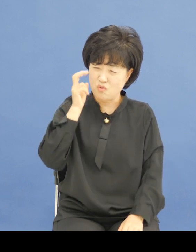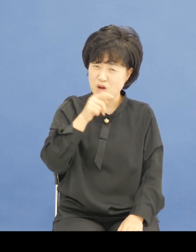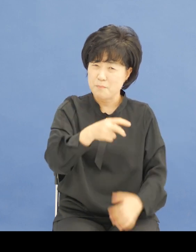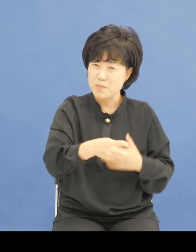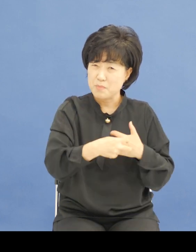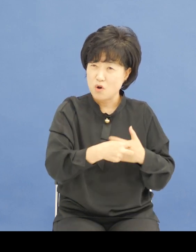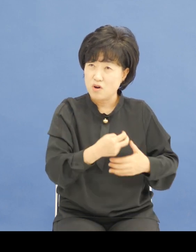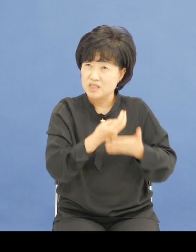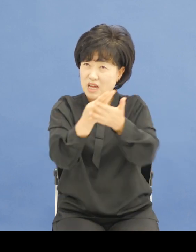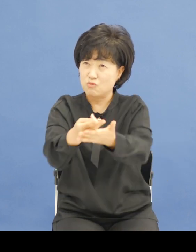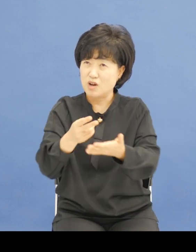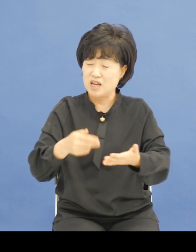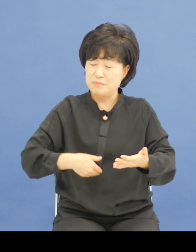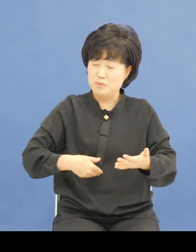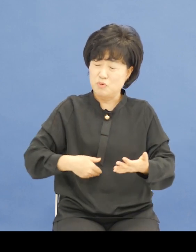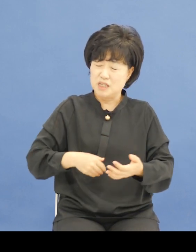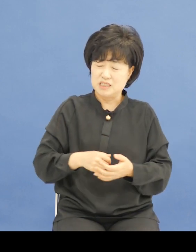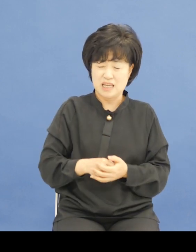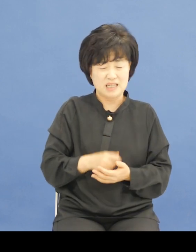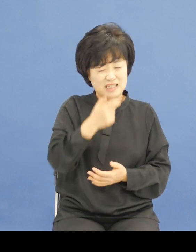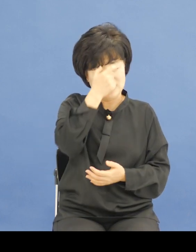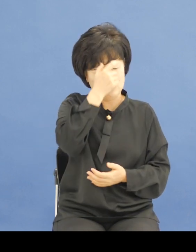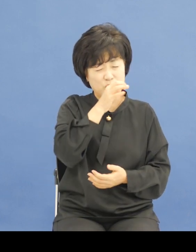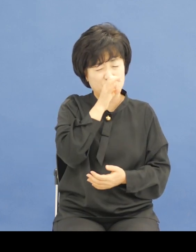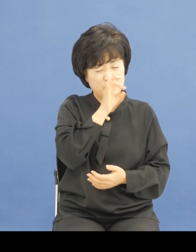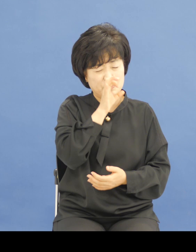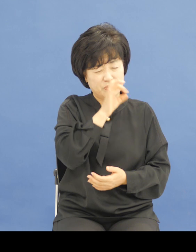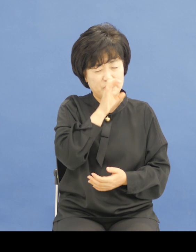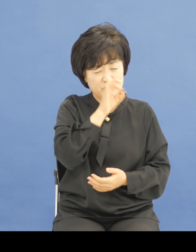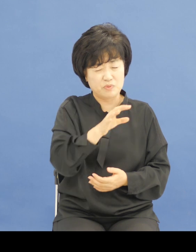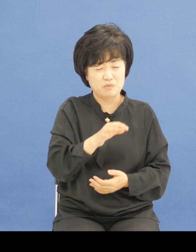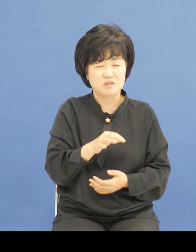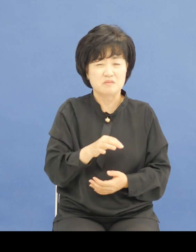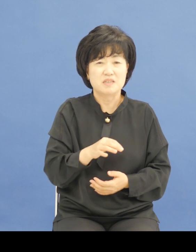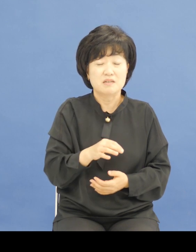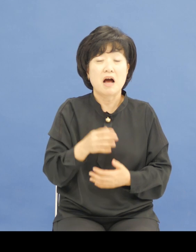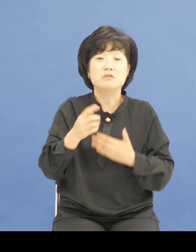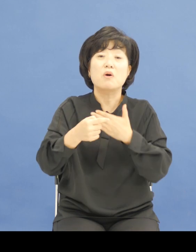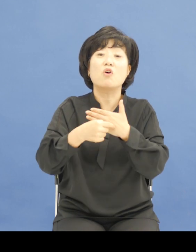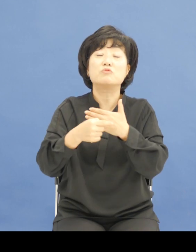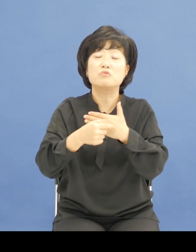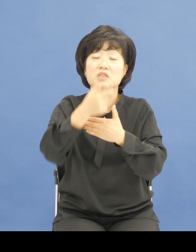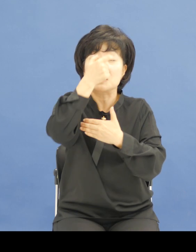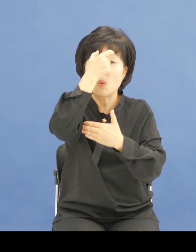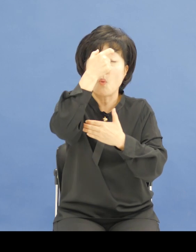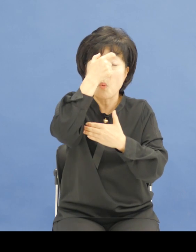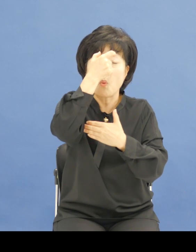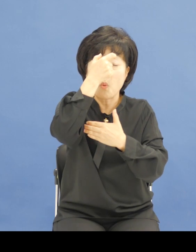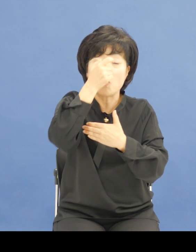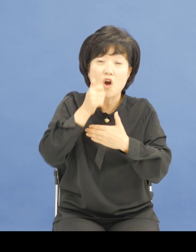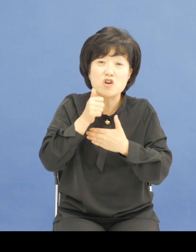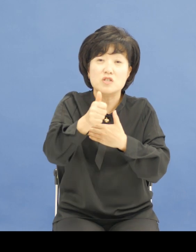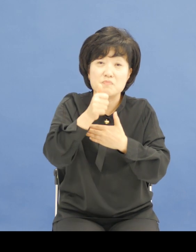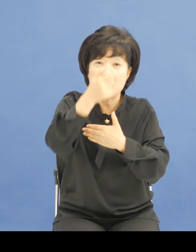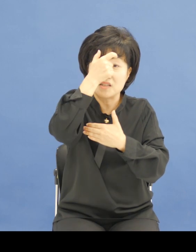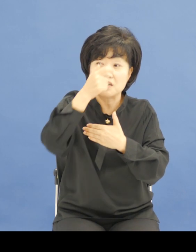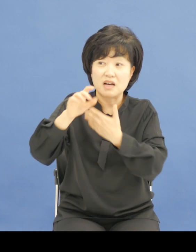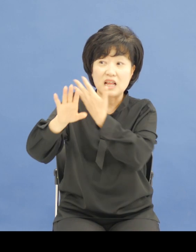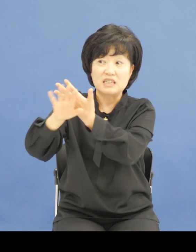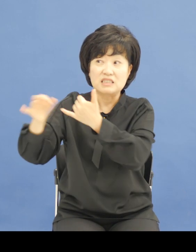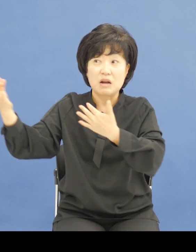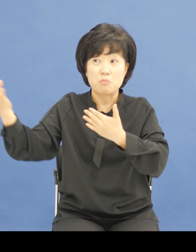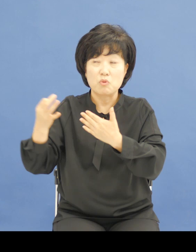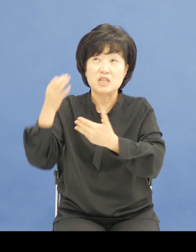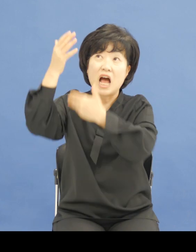거예요. 그렇게 하고 그냥 기도를 했어요. 그냥 남들은 내가 뭐 열심히 하니까 네. 뭐 하나님한테 부탁했겠다 그런